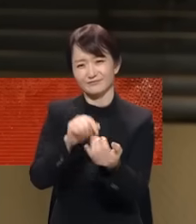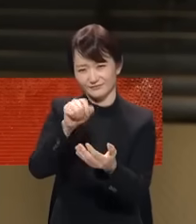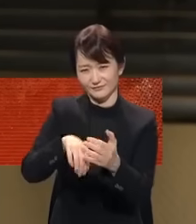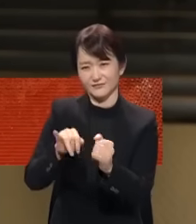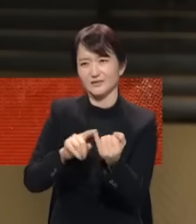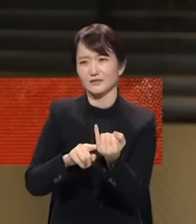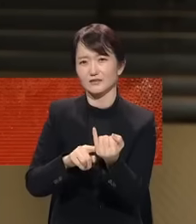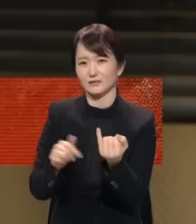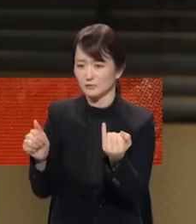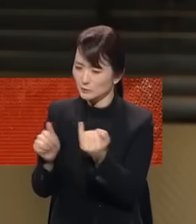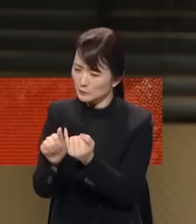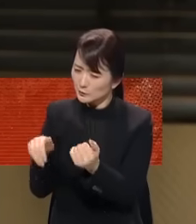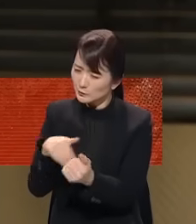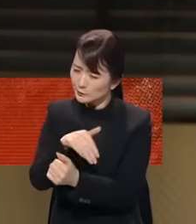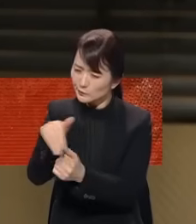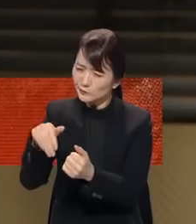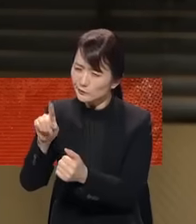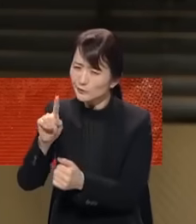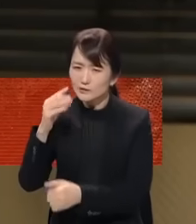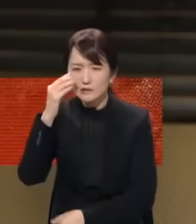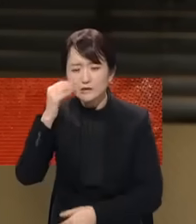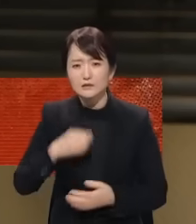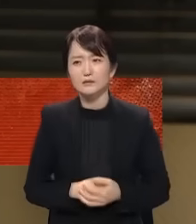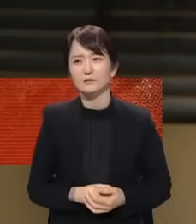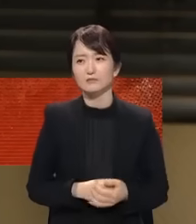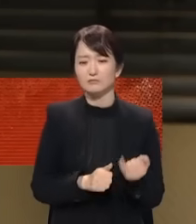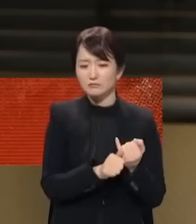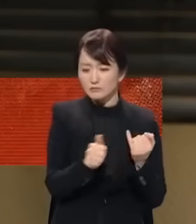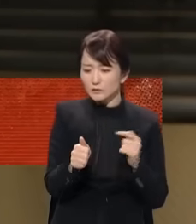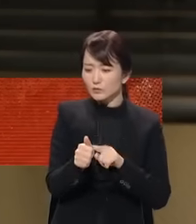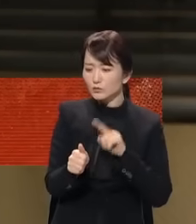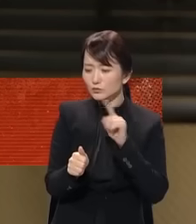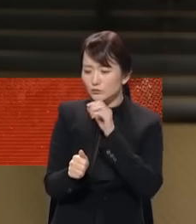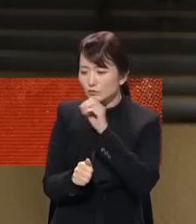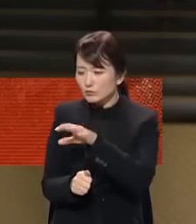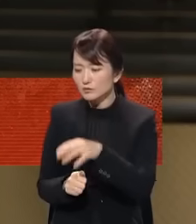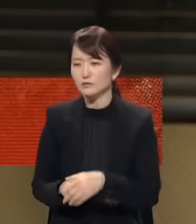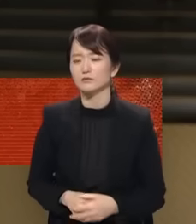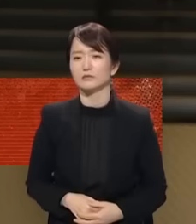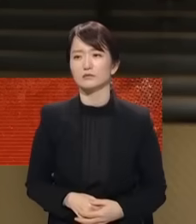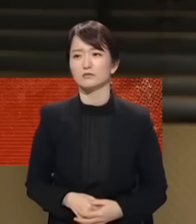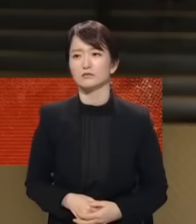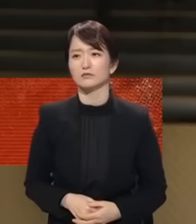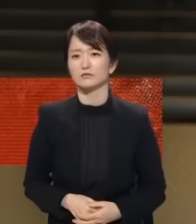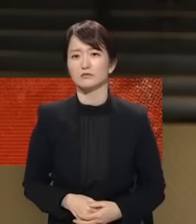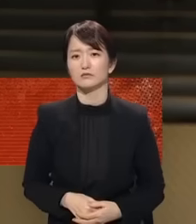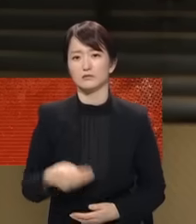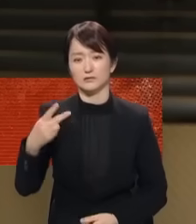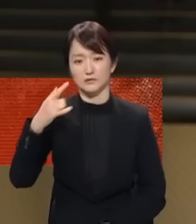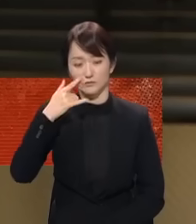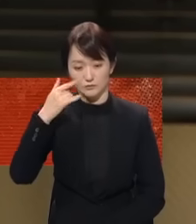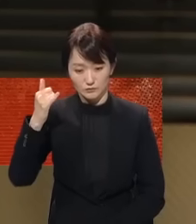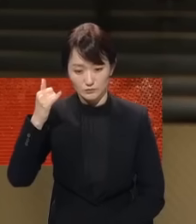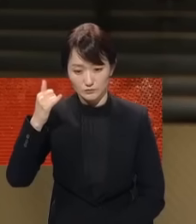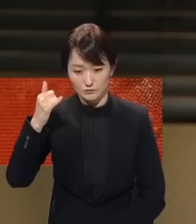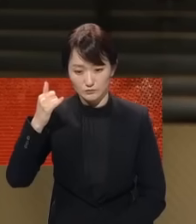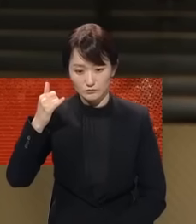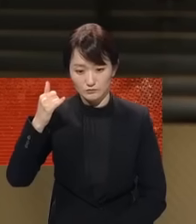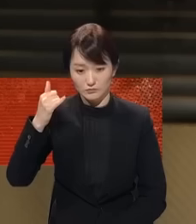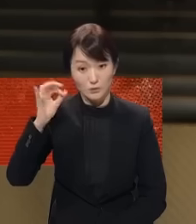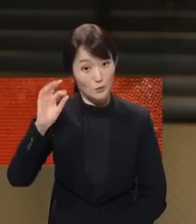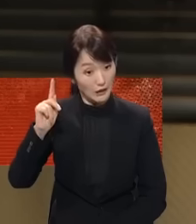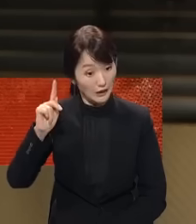좀 이상했던 것 같아요. 남편이 무슨 말을 하더라도 흔쾌히 그 시부모가 수긍 안